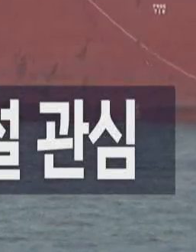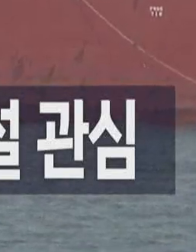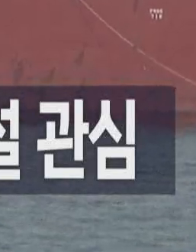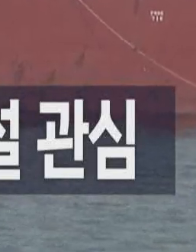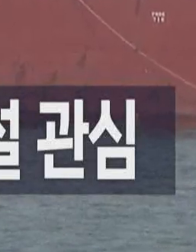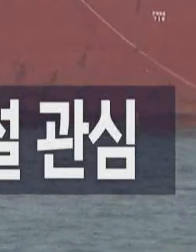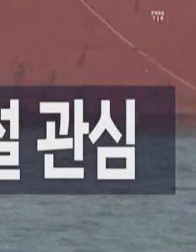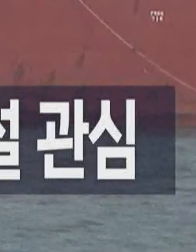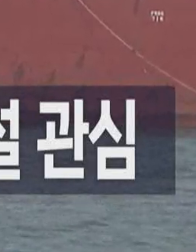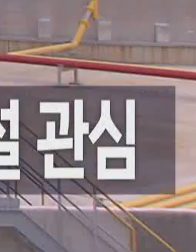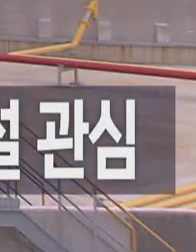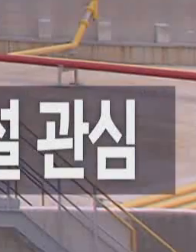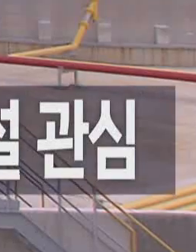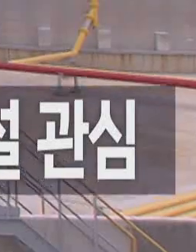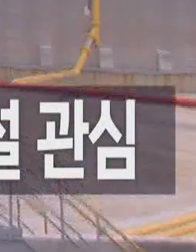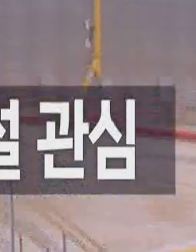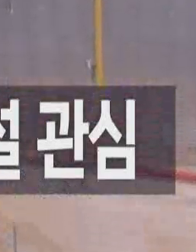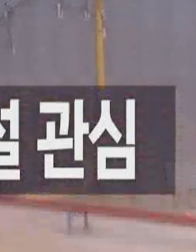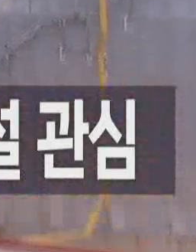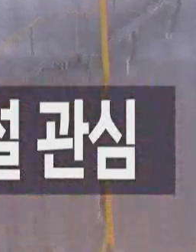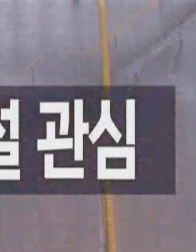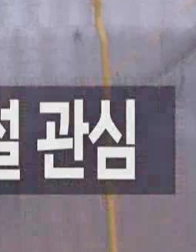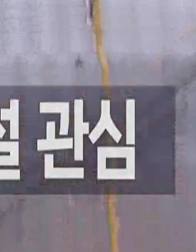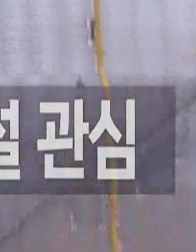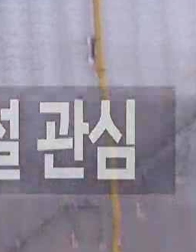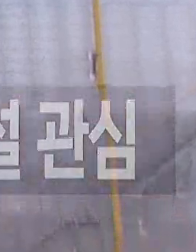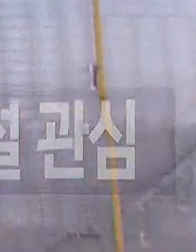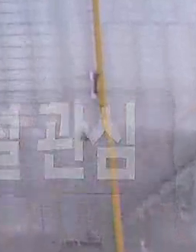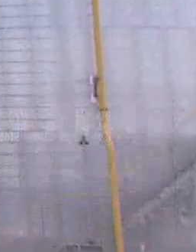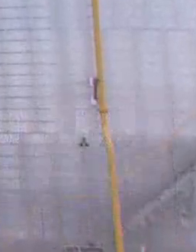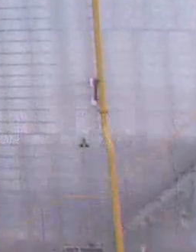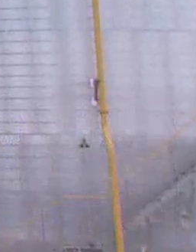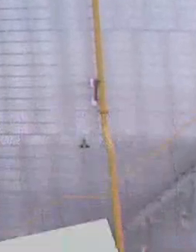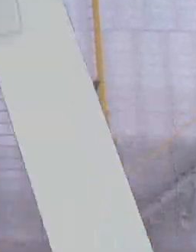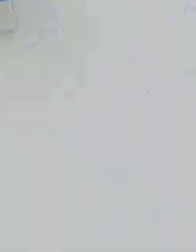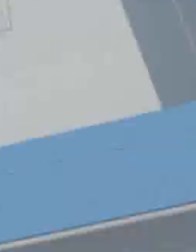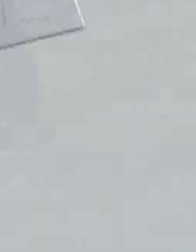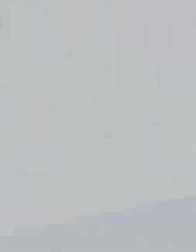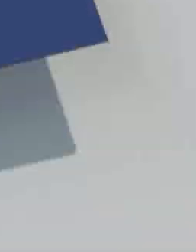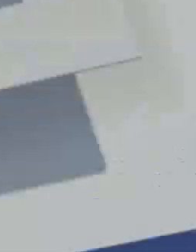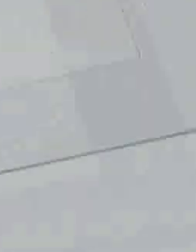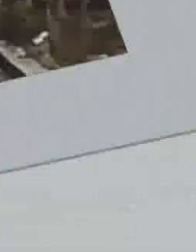해소하기 위해 보도 내 대형 탱크 건설이 추진되고 있어 관심이 높습니다.